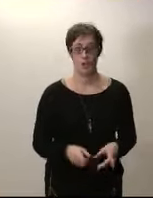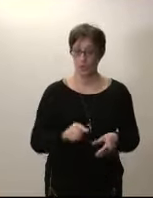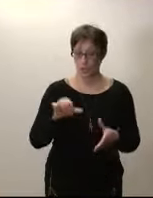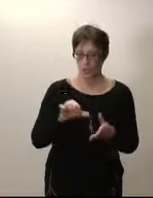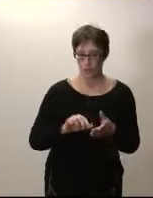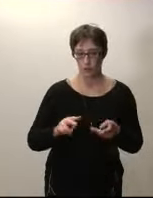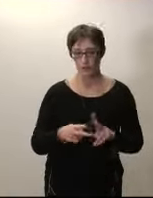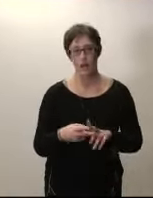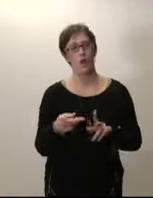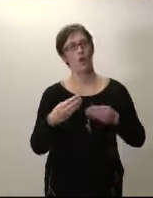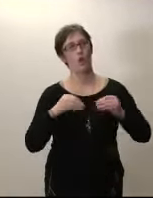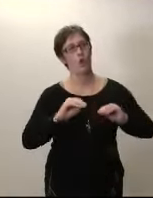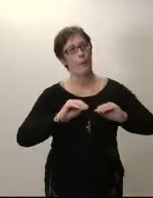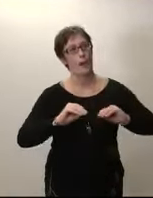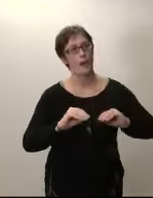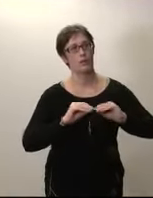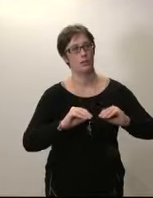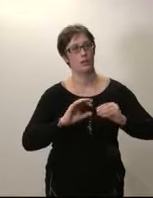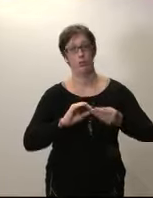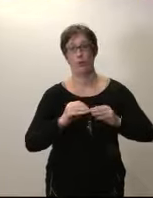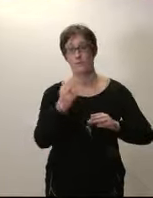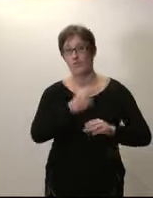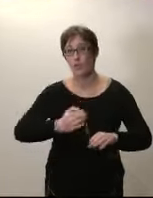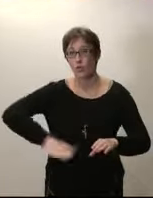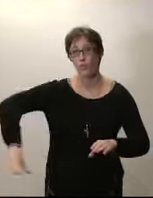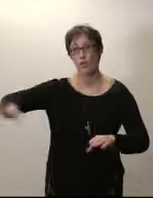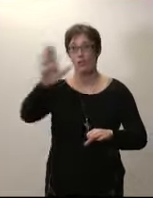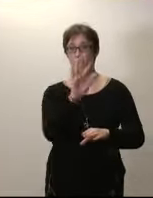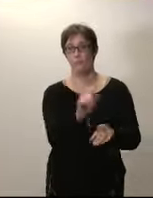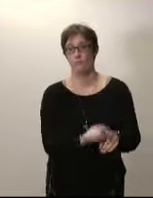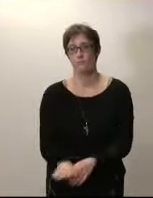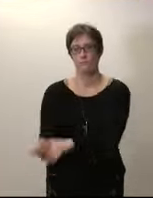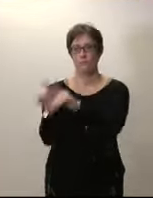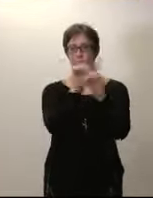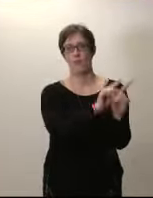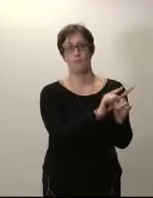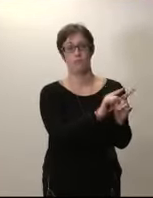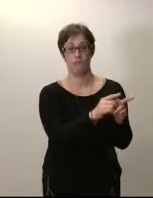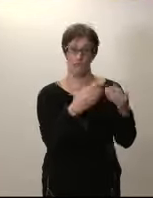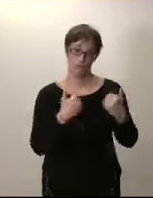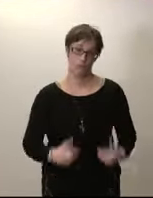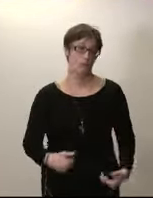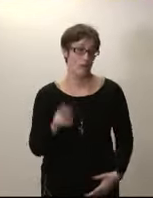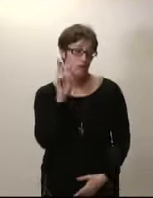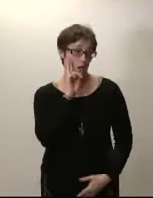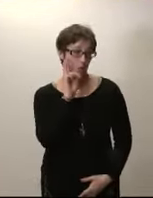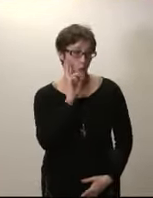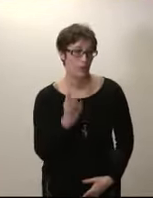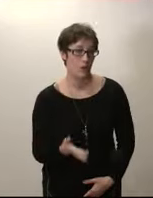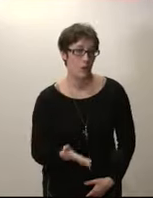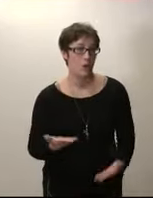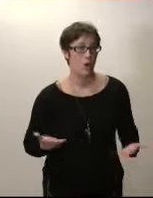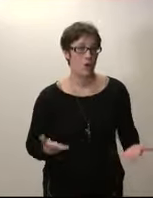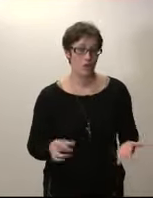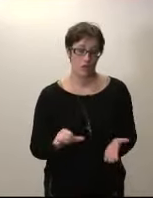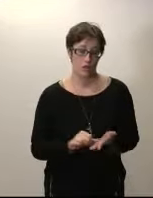qu'aucune municipalité n'avait de baguette magique pour régler ce problème, force est de constater que j'avais raison. Et qu'aujourd'hui, le commerce centre-ville,